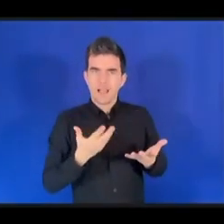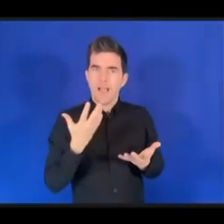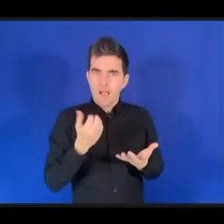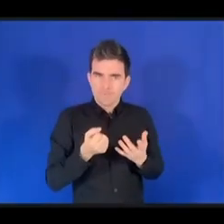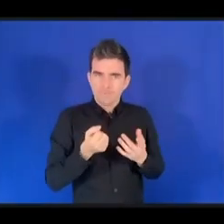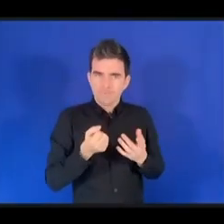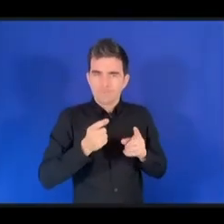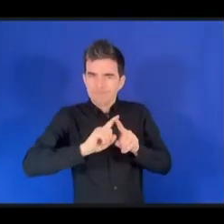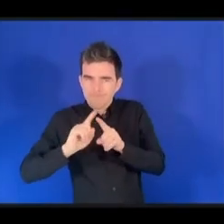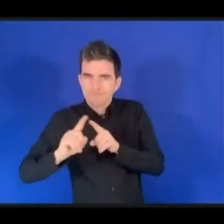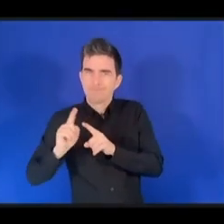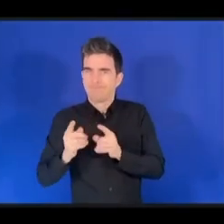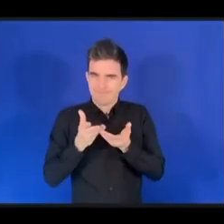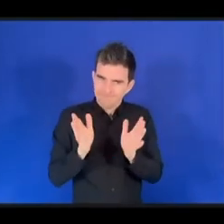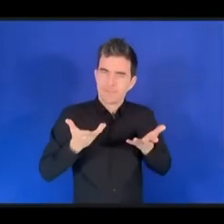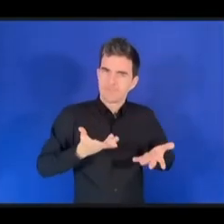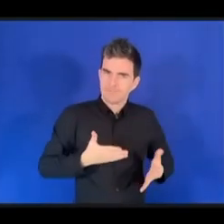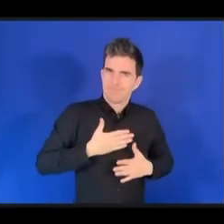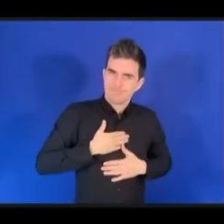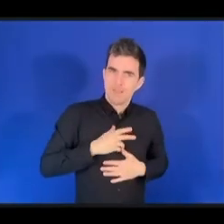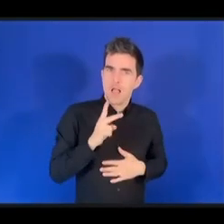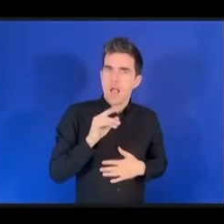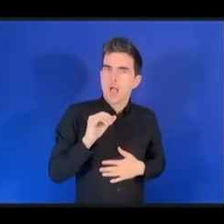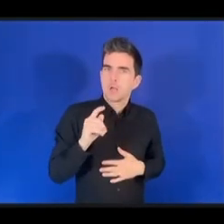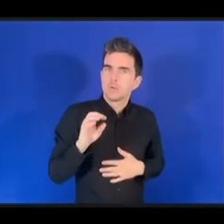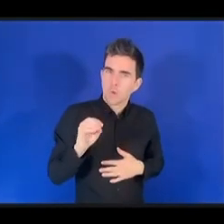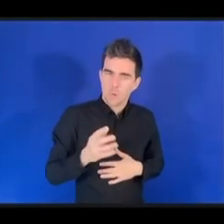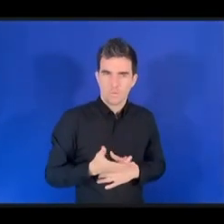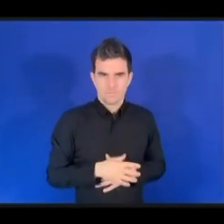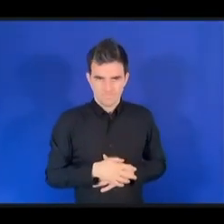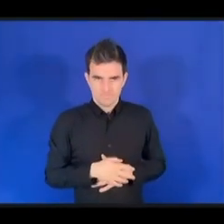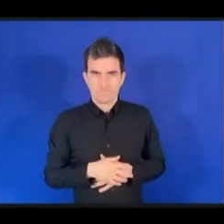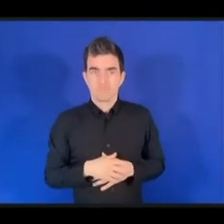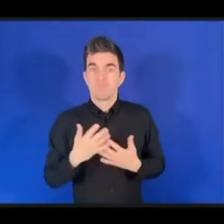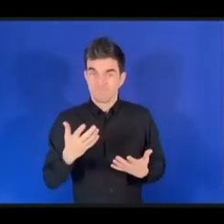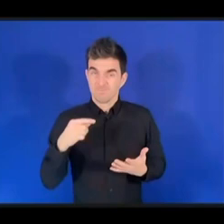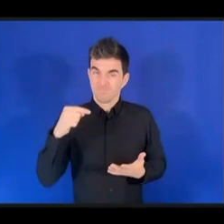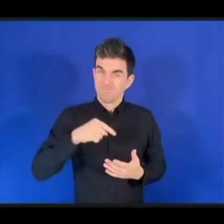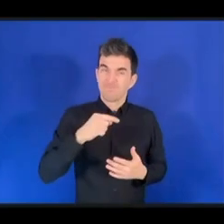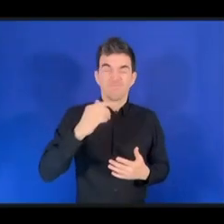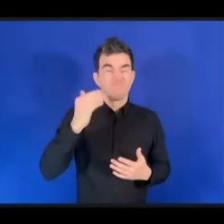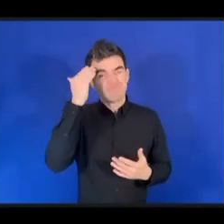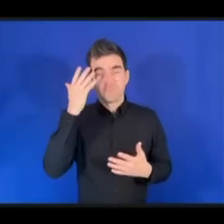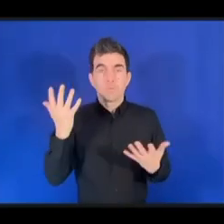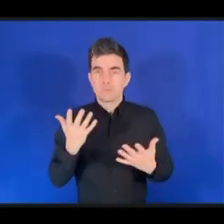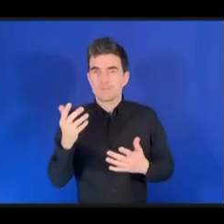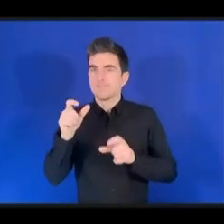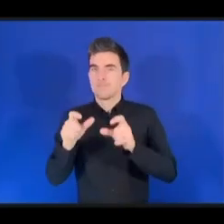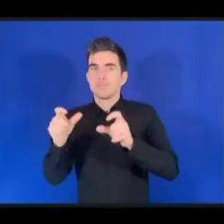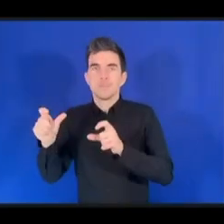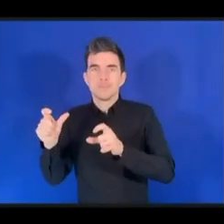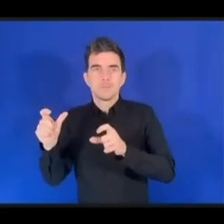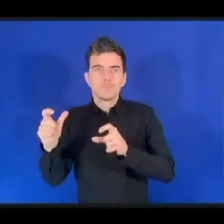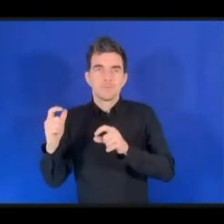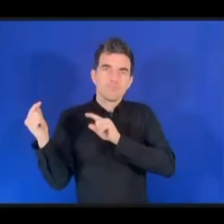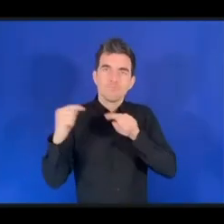が私は京都の最大の魅力は文化と